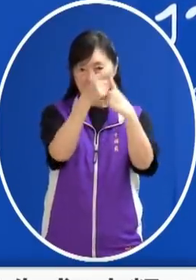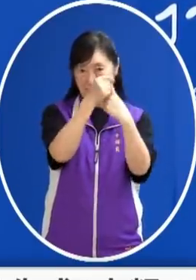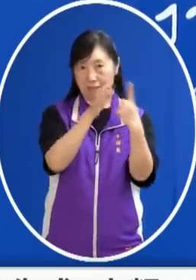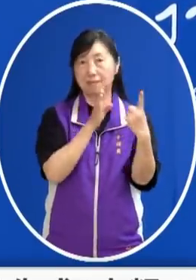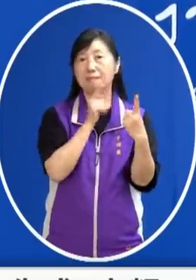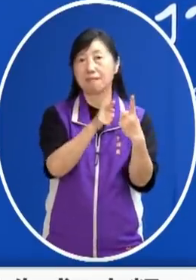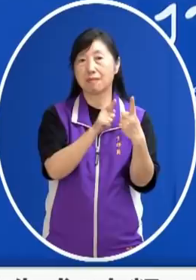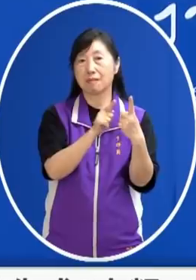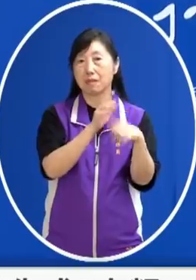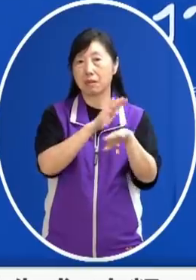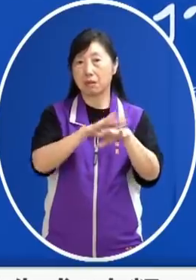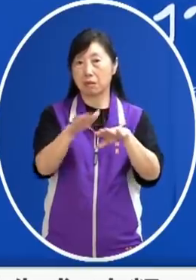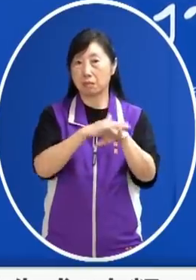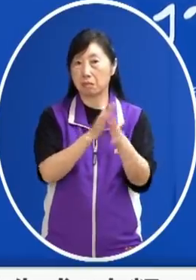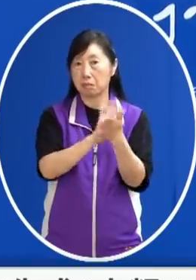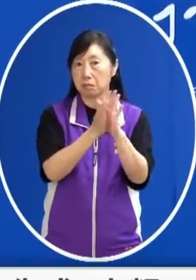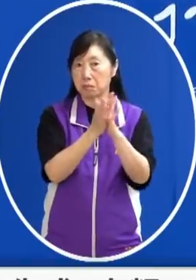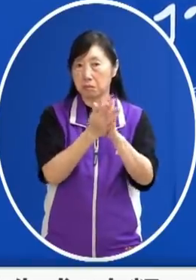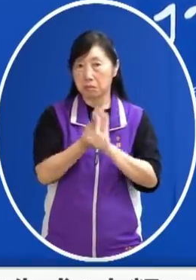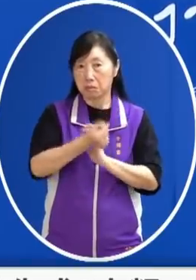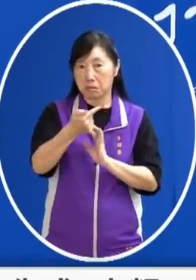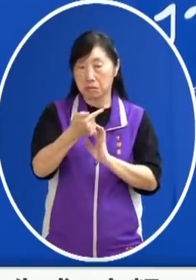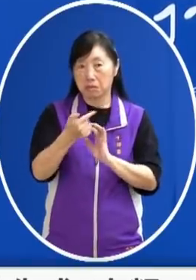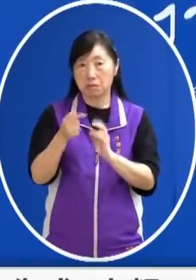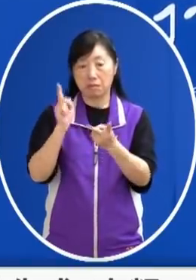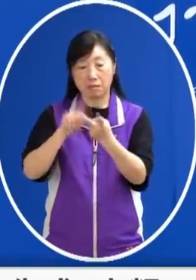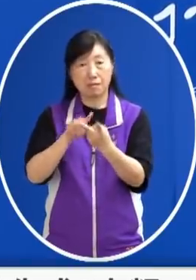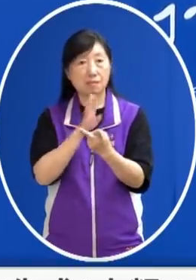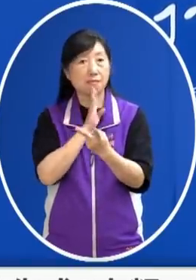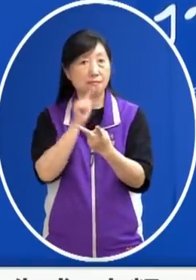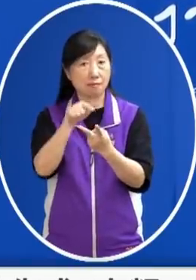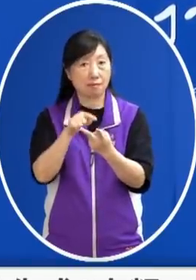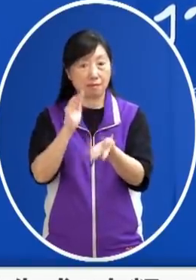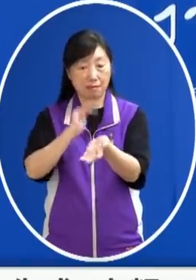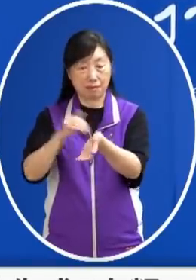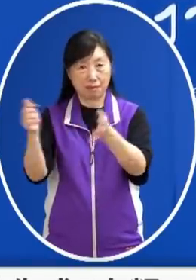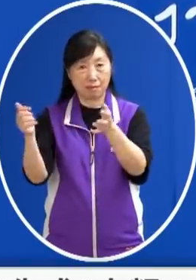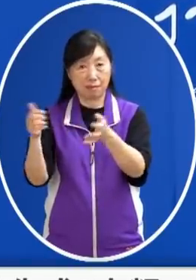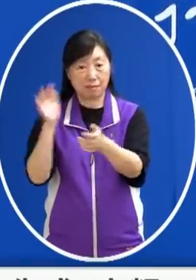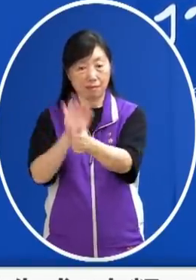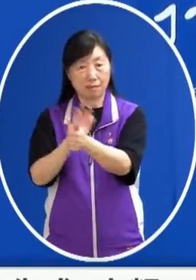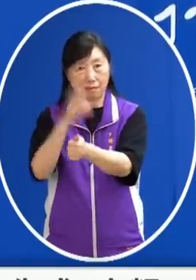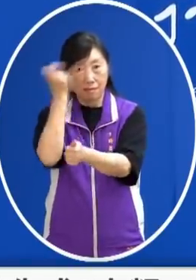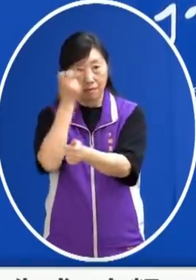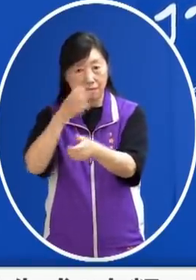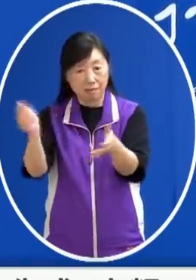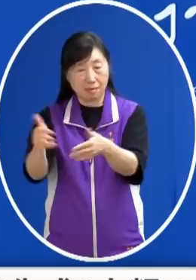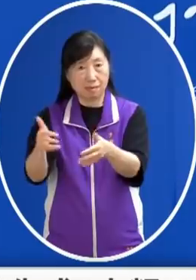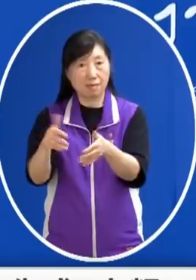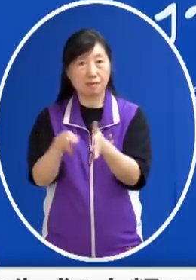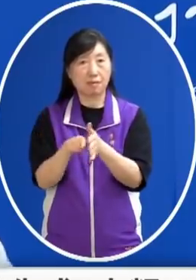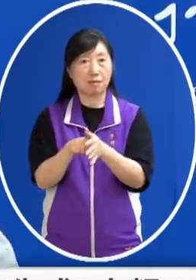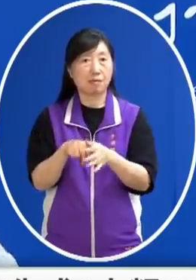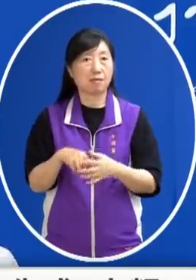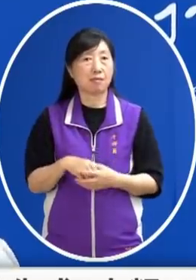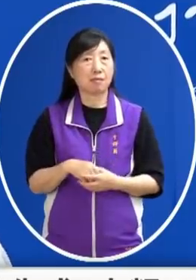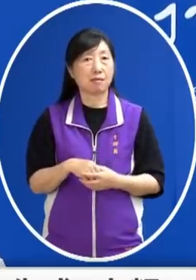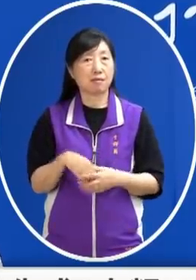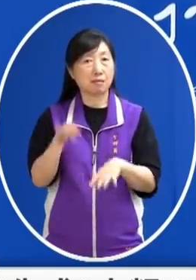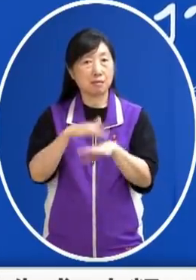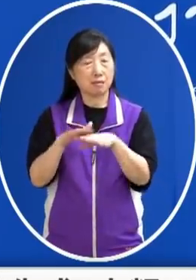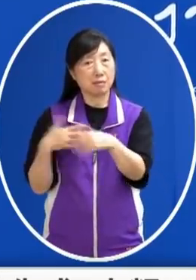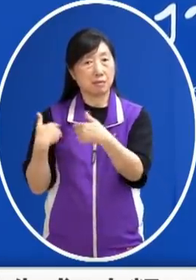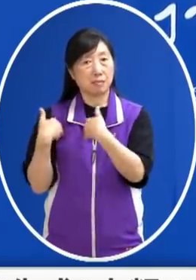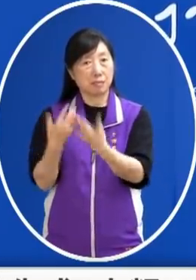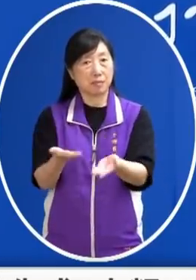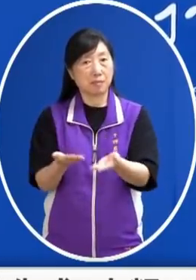能会被毒性高的关系；二方面，我们在医疗照护上是不是能达到最好的一